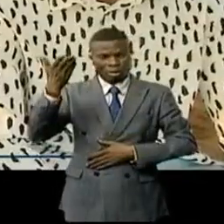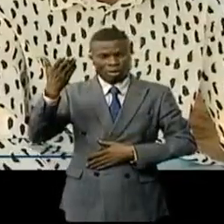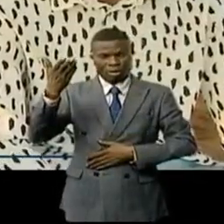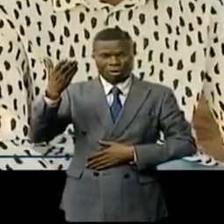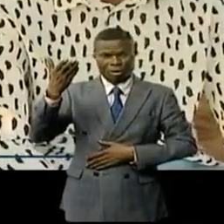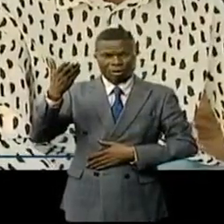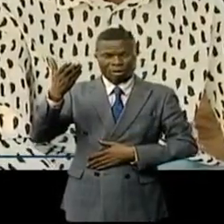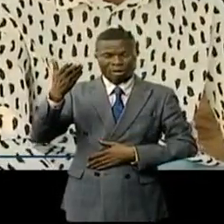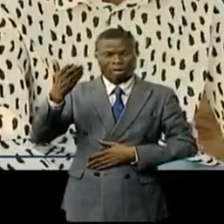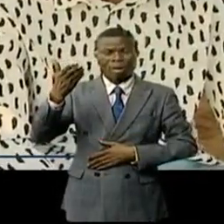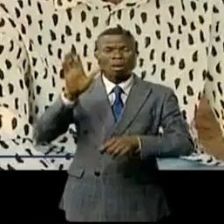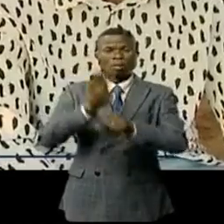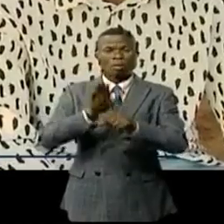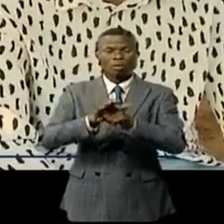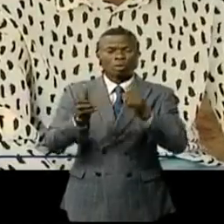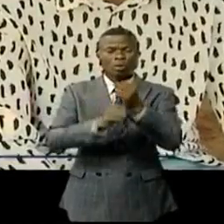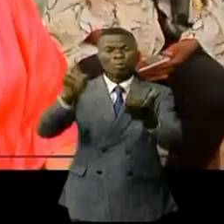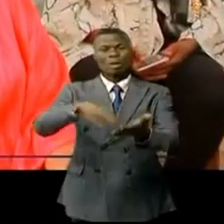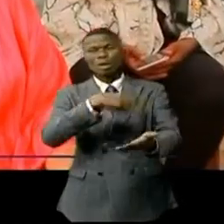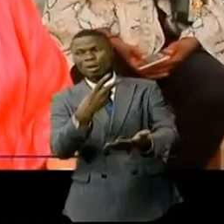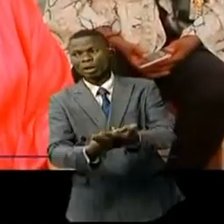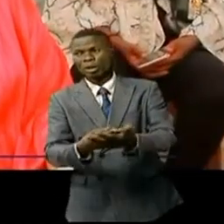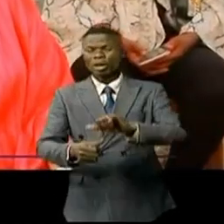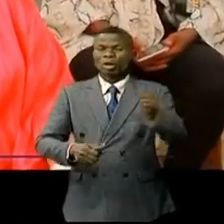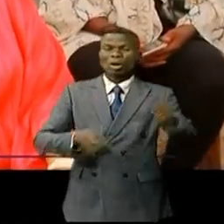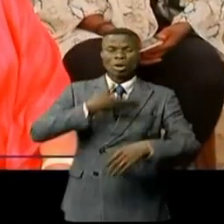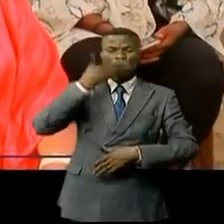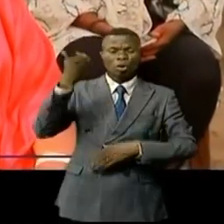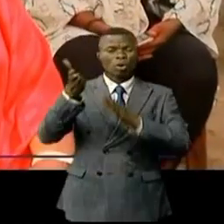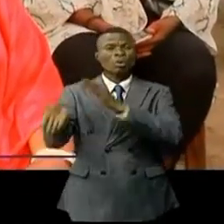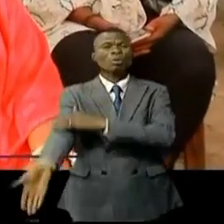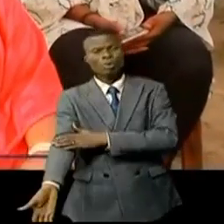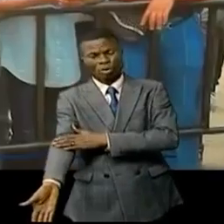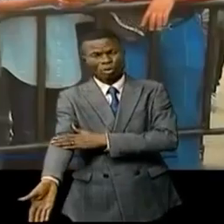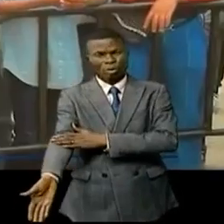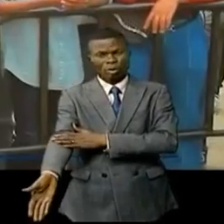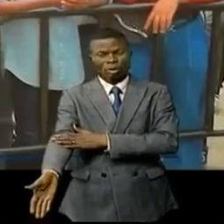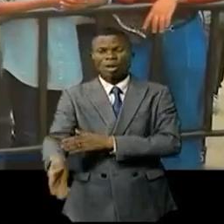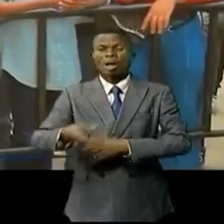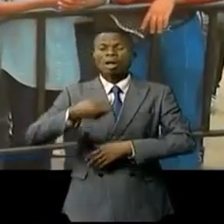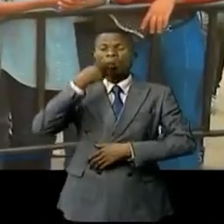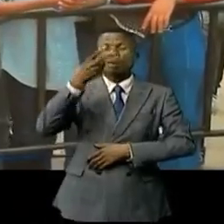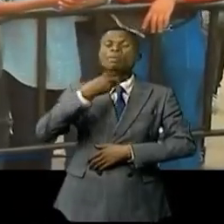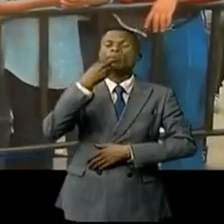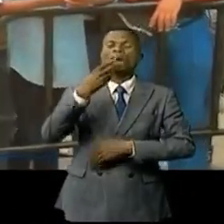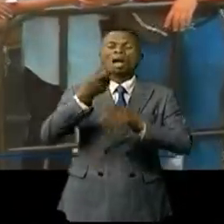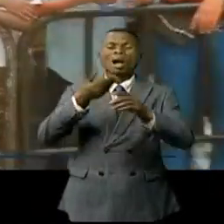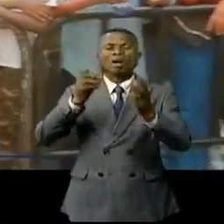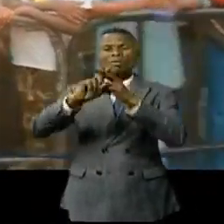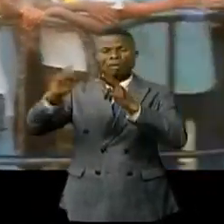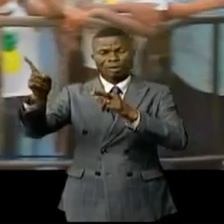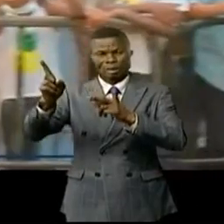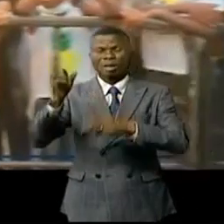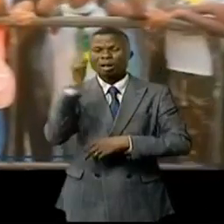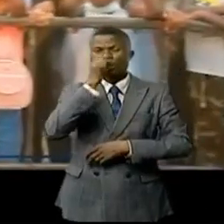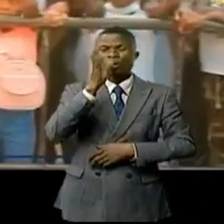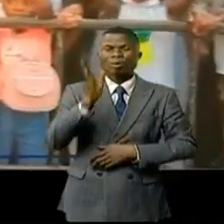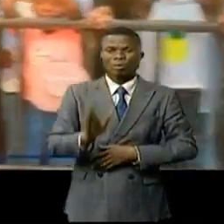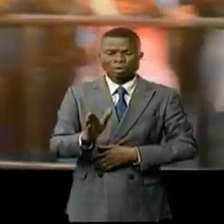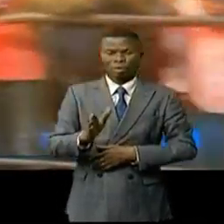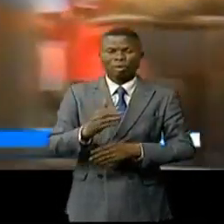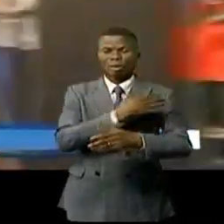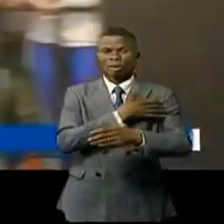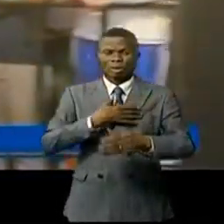tomber certains avant de s'enfuir. D'autres esprits se manifestaient verbalement avant de s'enfuir. Parmi ces musiciens, nous